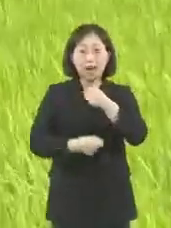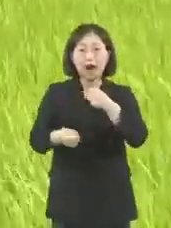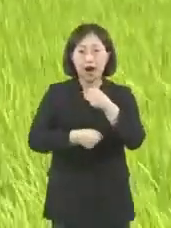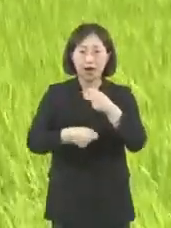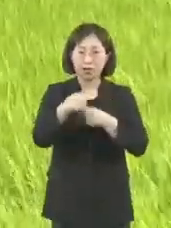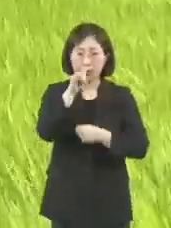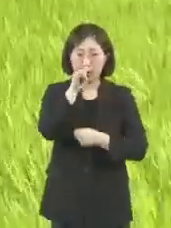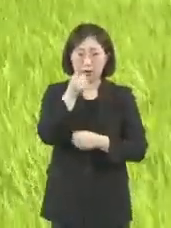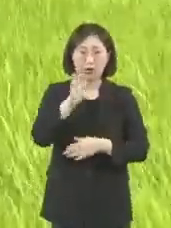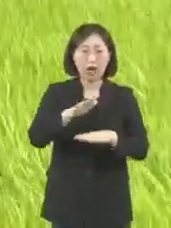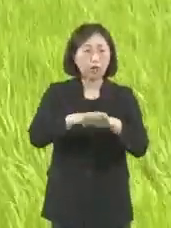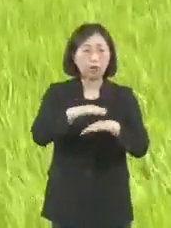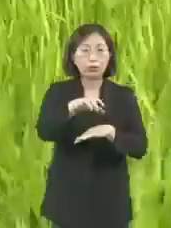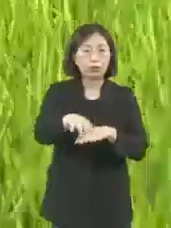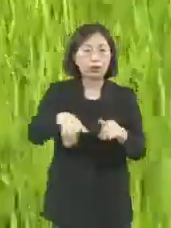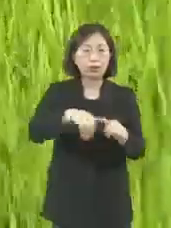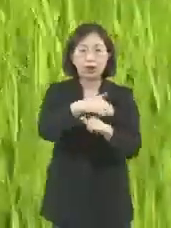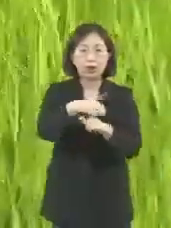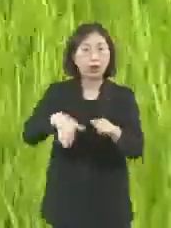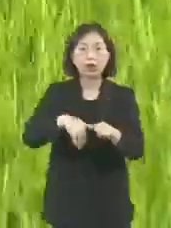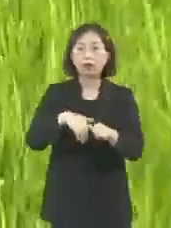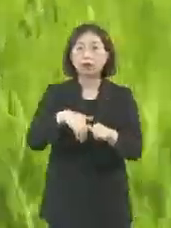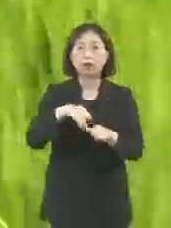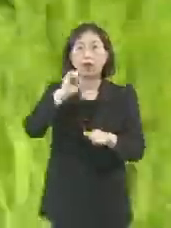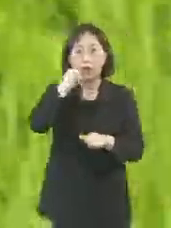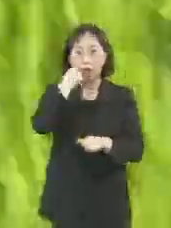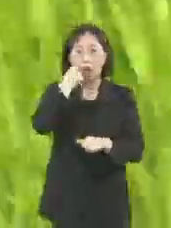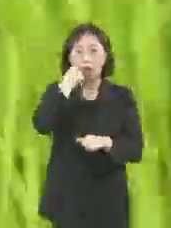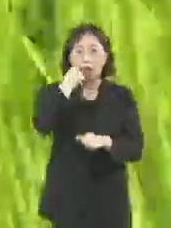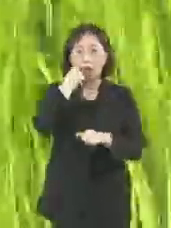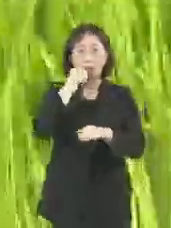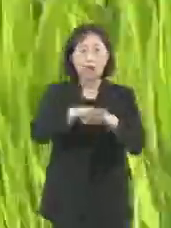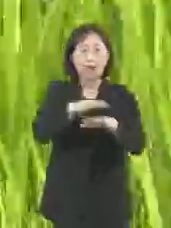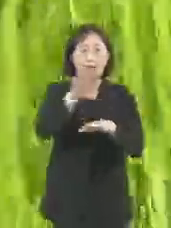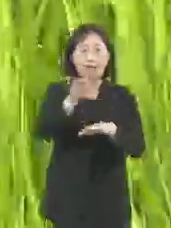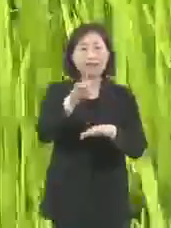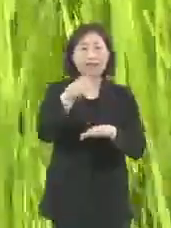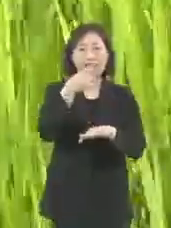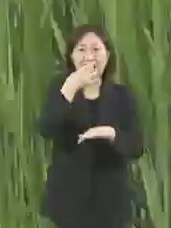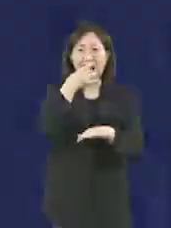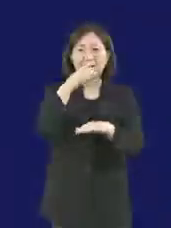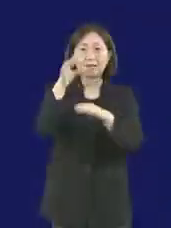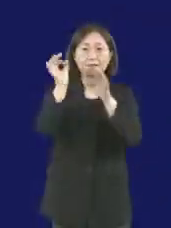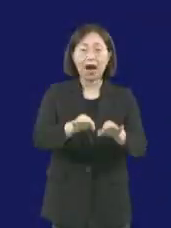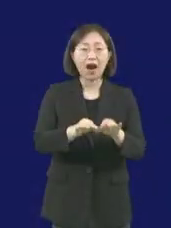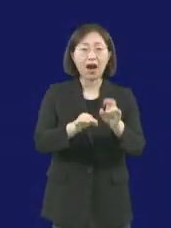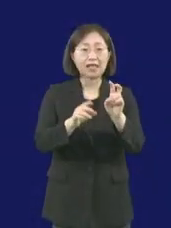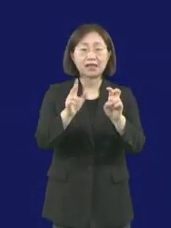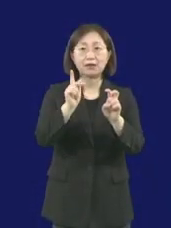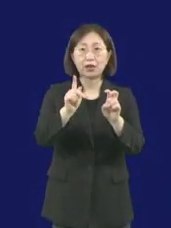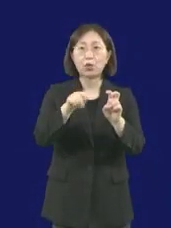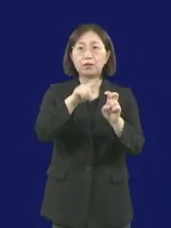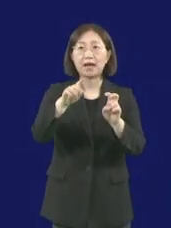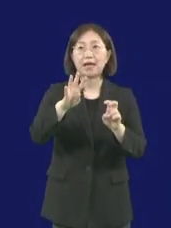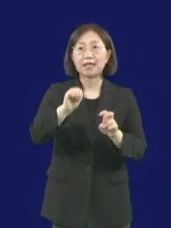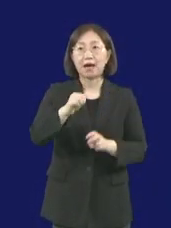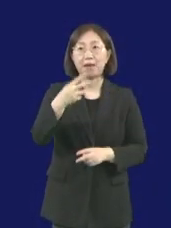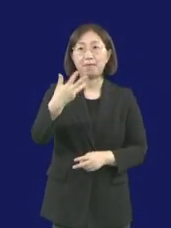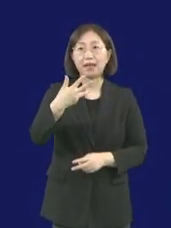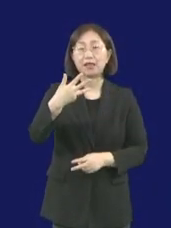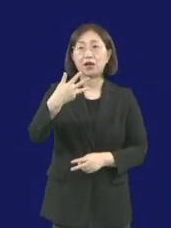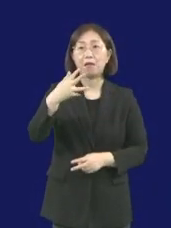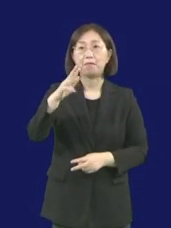농촌의 속사정은 다릅니다. 우선 산지 쌀값이 폭락했습니다. 20kg 한 포는